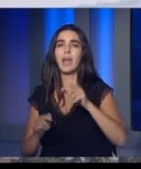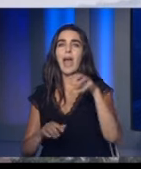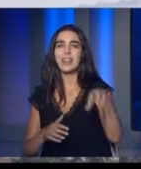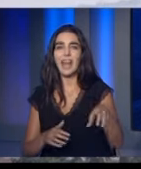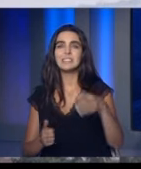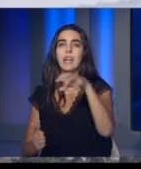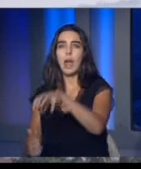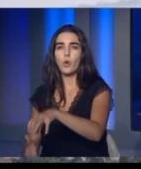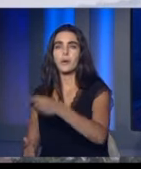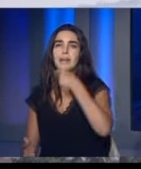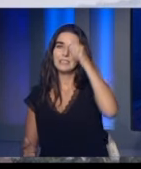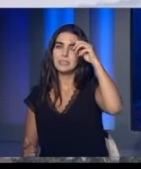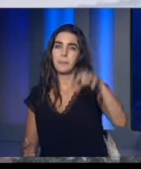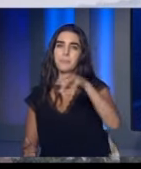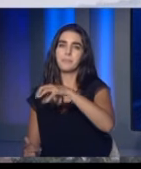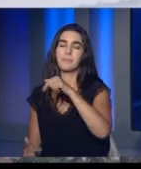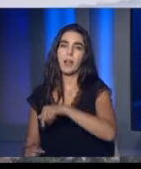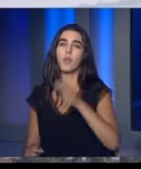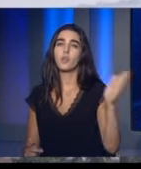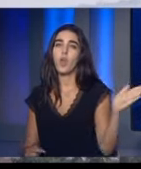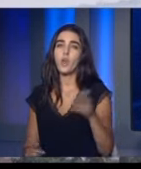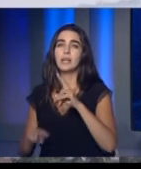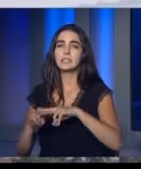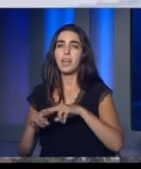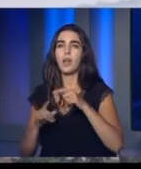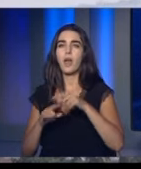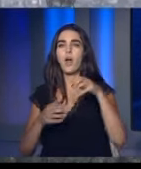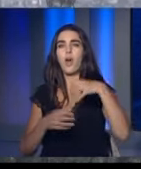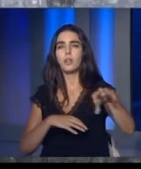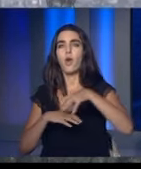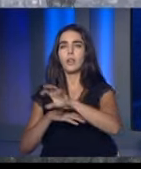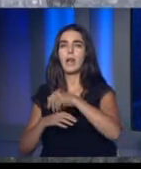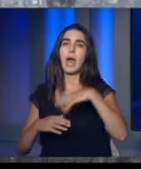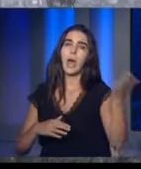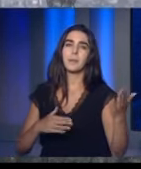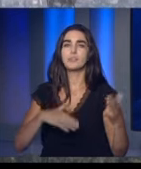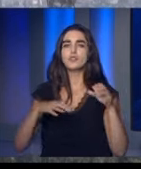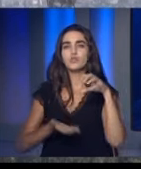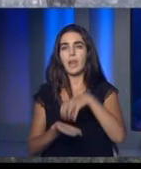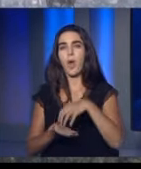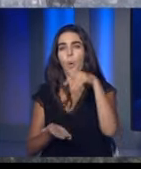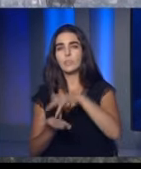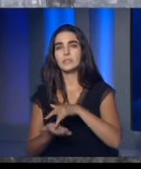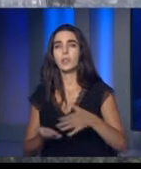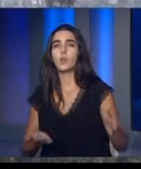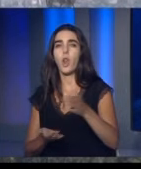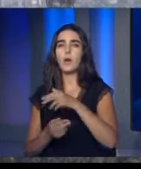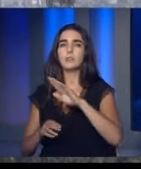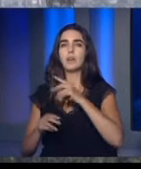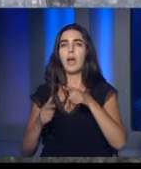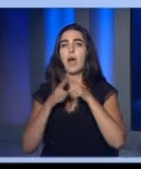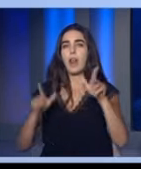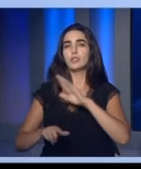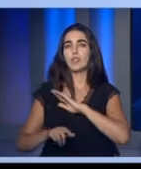مسيرة إسرائيلية منزلا في حولة أسفرت عن سقوط قتيل، كما استهدفت المدفعية الإسرائيلية أطراف بلدة العديسة